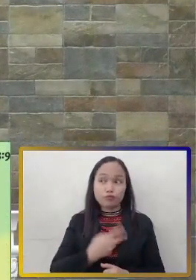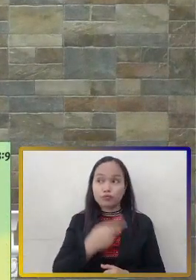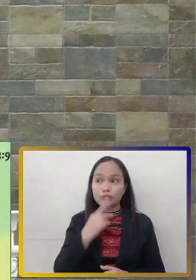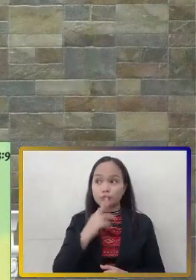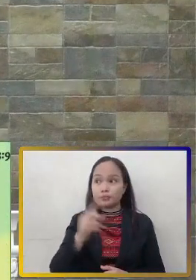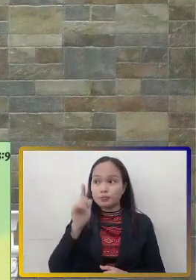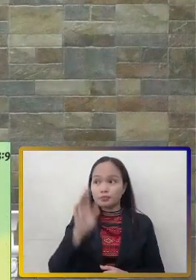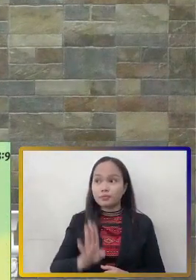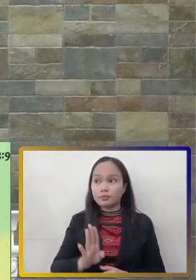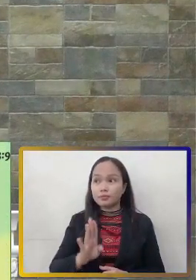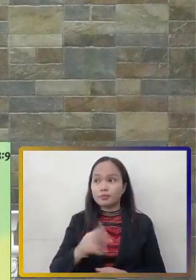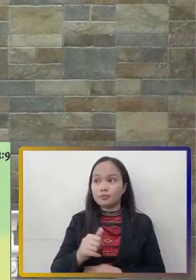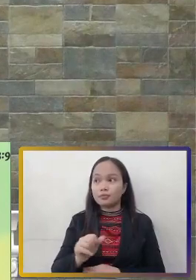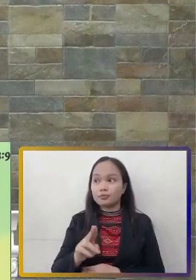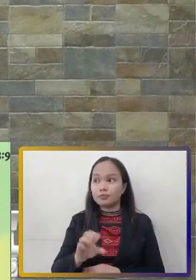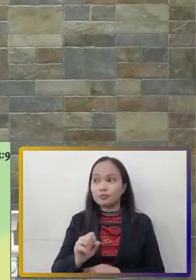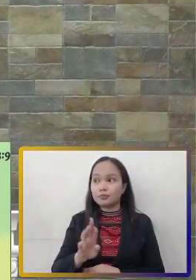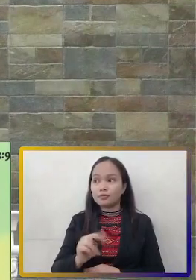God's husbandry.